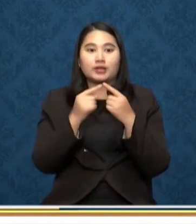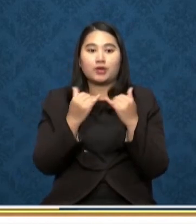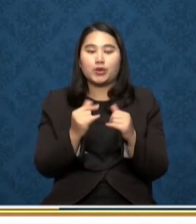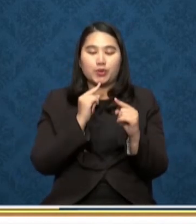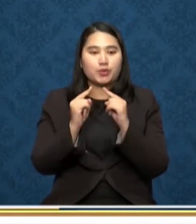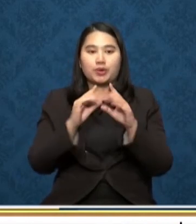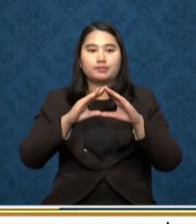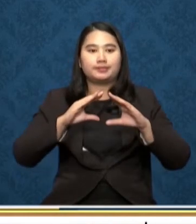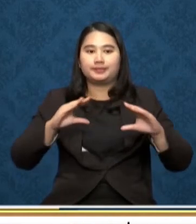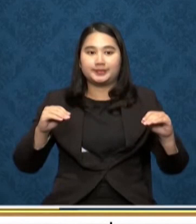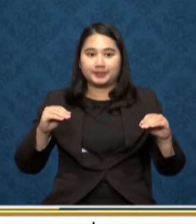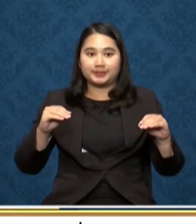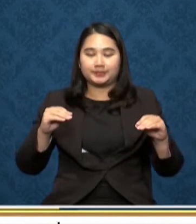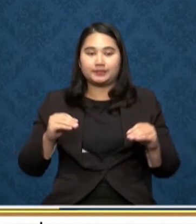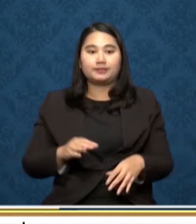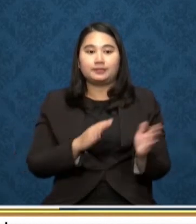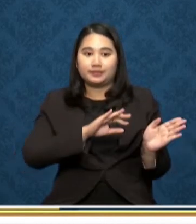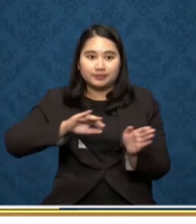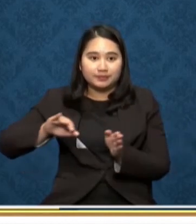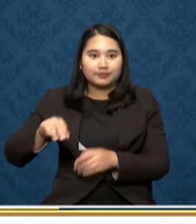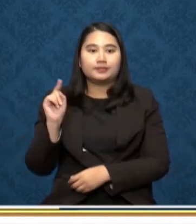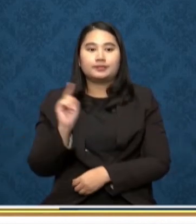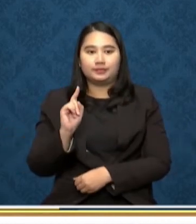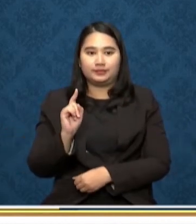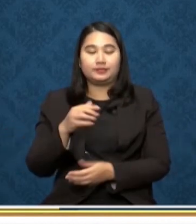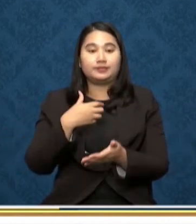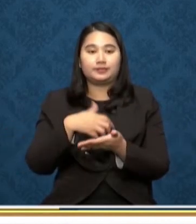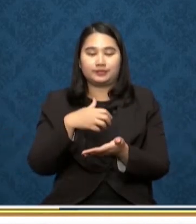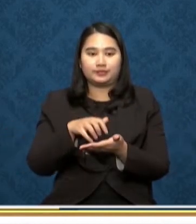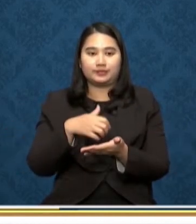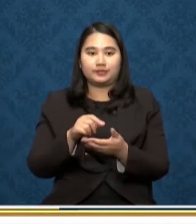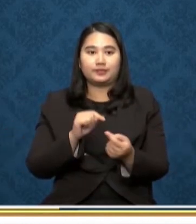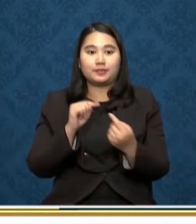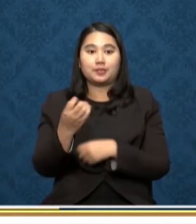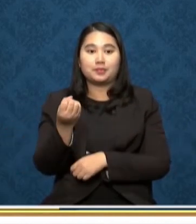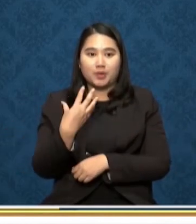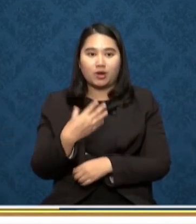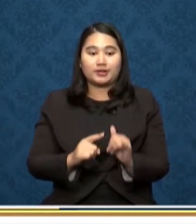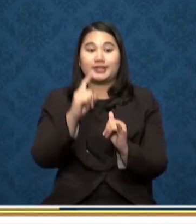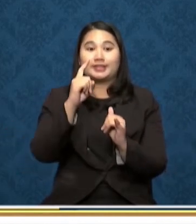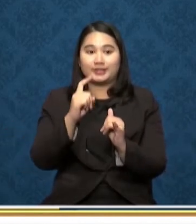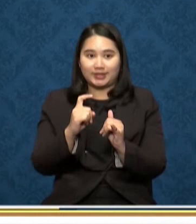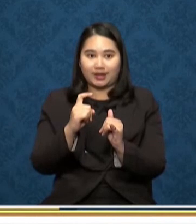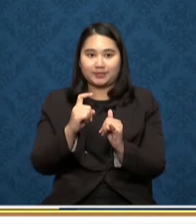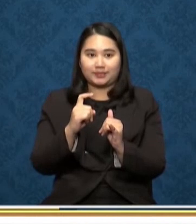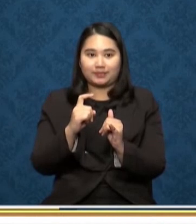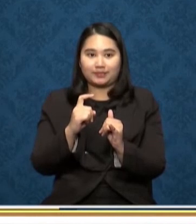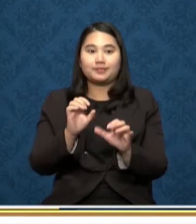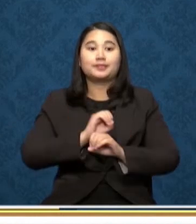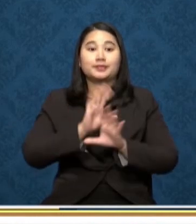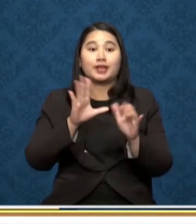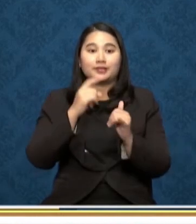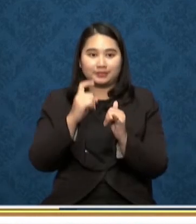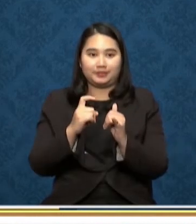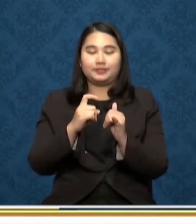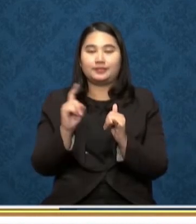ามารถตดต่ได้อกเลยอกเคสหนงครับที่ได้รับรายงานว่าเสียชีวิตเป็นที่ค่อนข้างแ่น